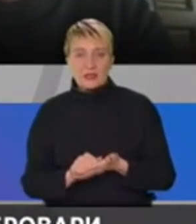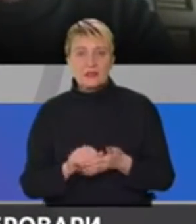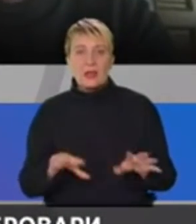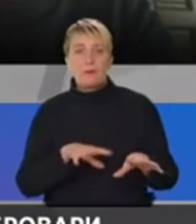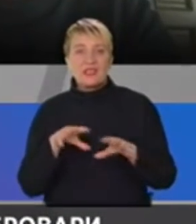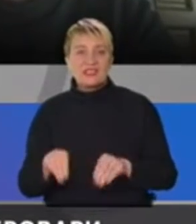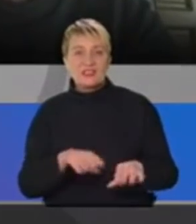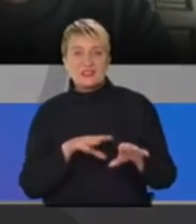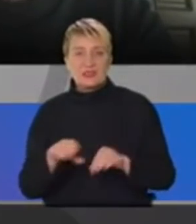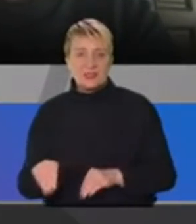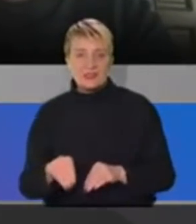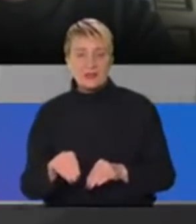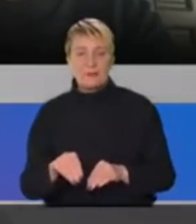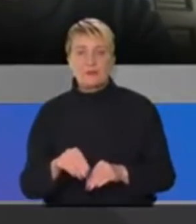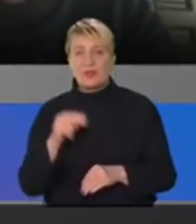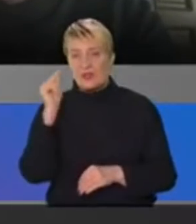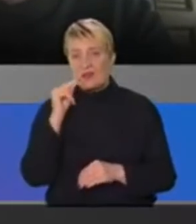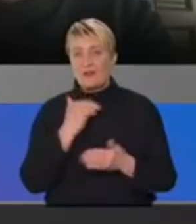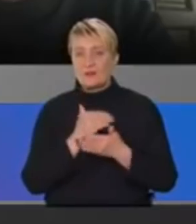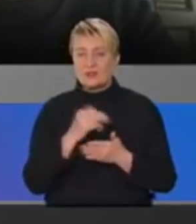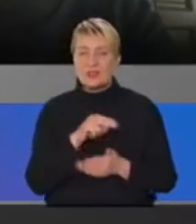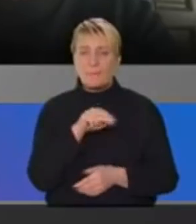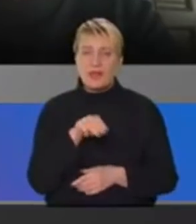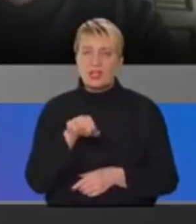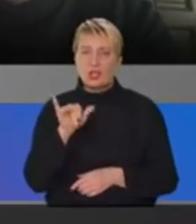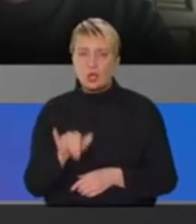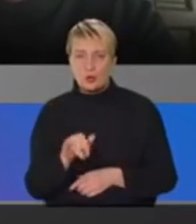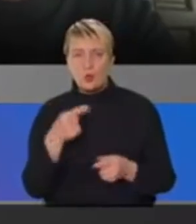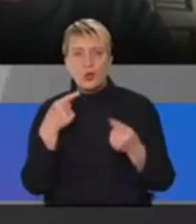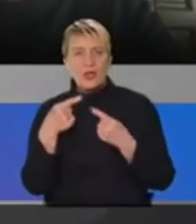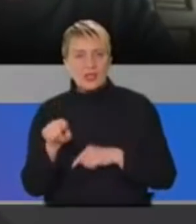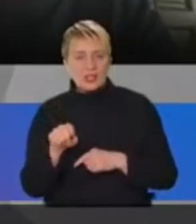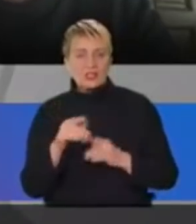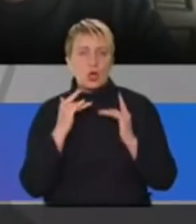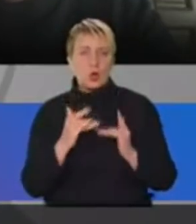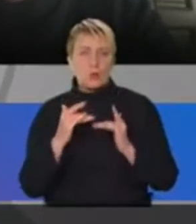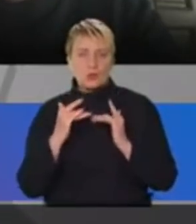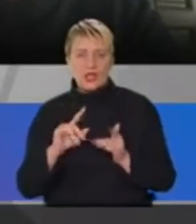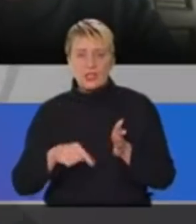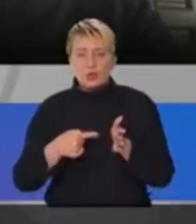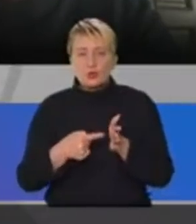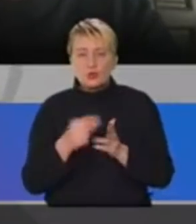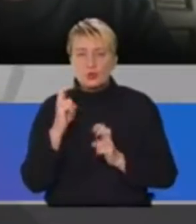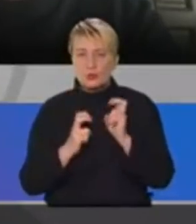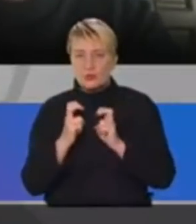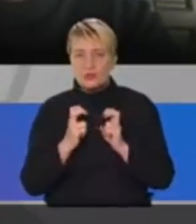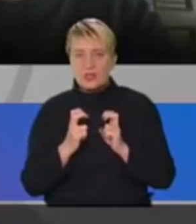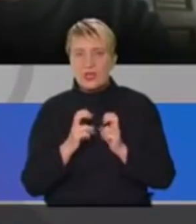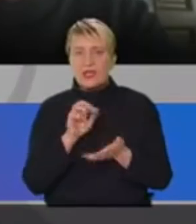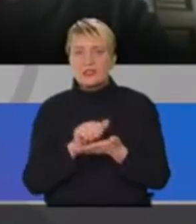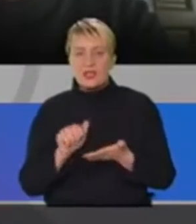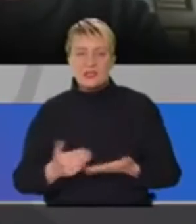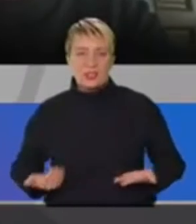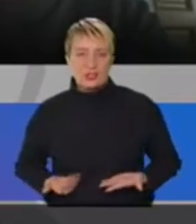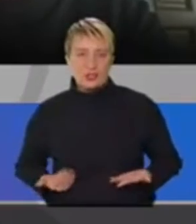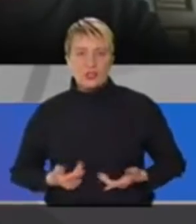переселенцями вищих навчальних закладів, ПТУ наших, інших, комунальні гуртожитки, всі зайняті якраз жителями інших міст.